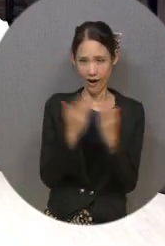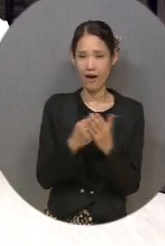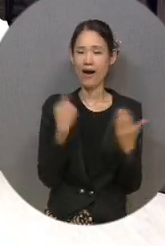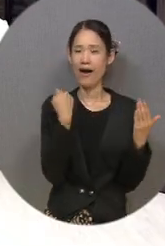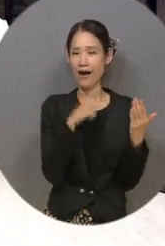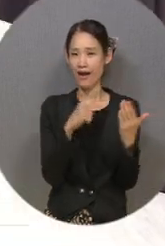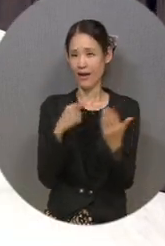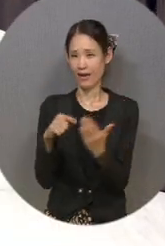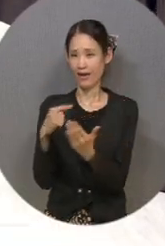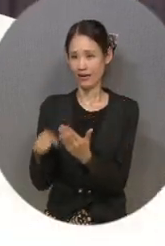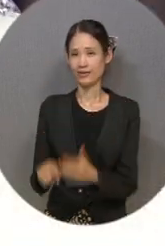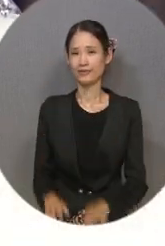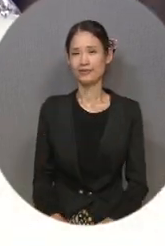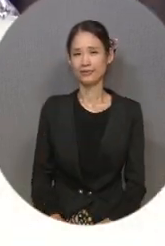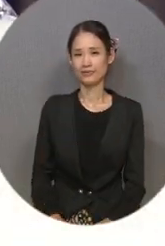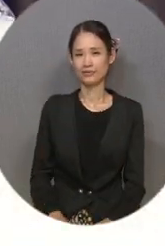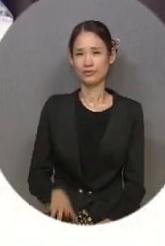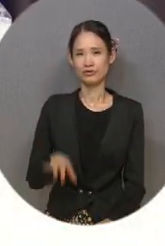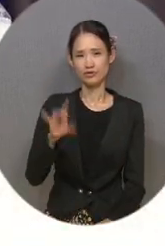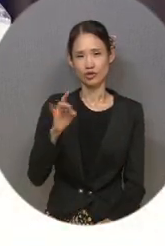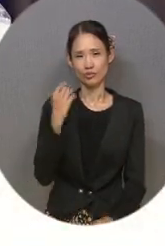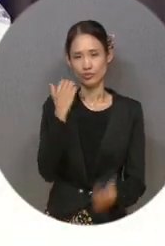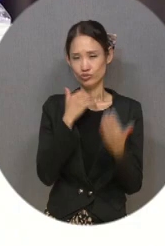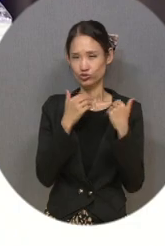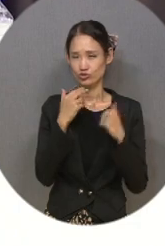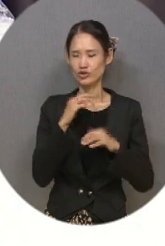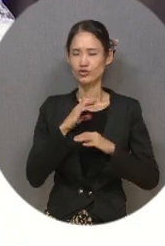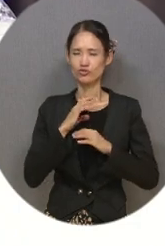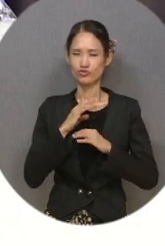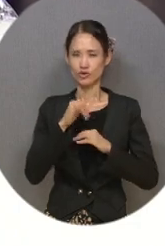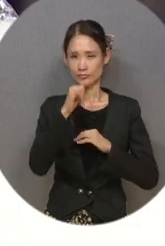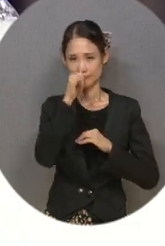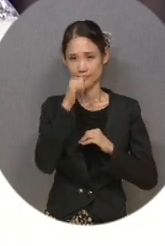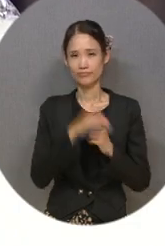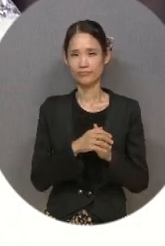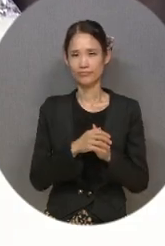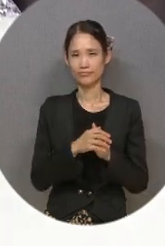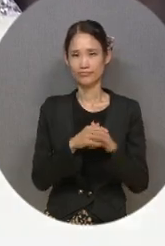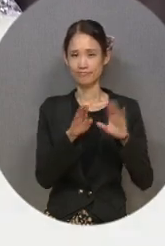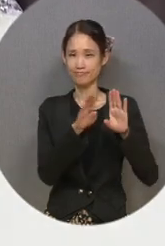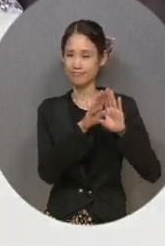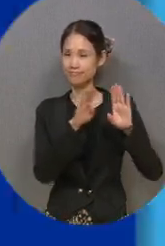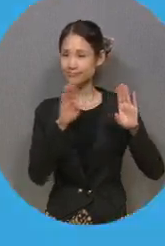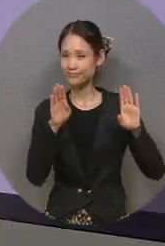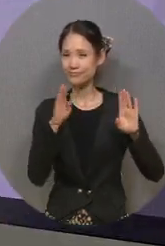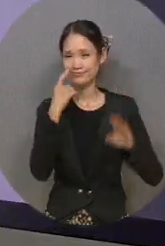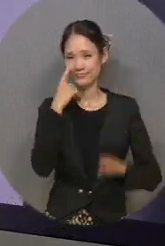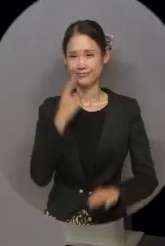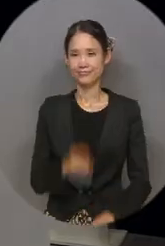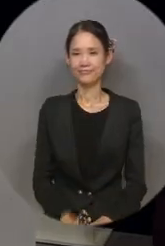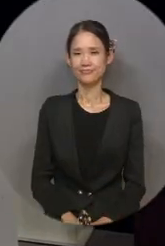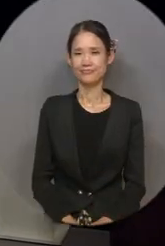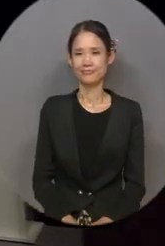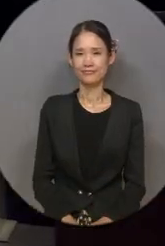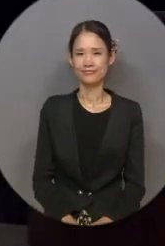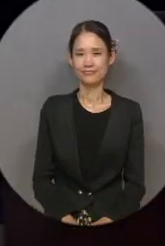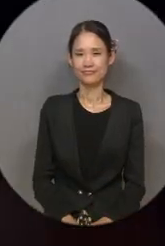가르쳐드립니다. 처음엔 누구나 두렵죠. 그냥 문을 열면 돼요.